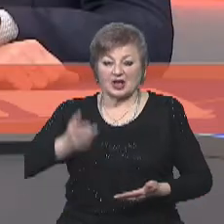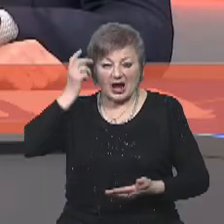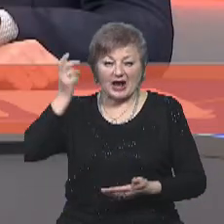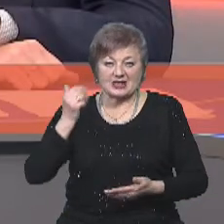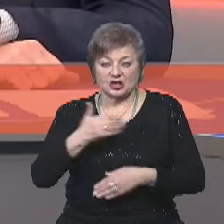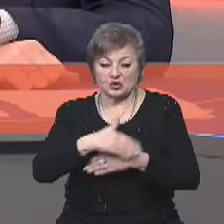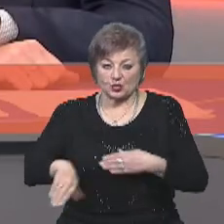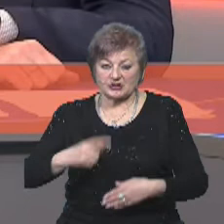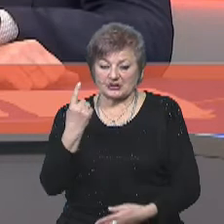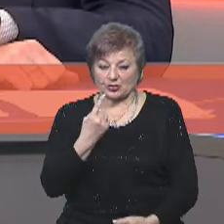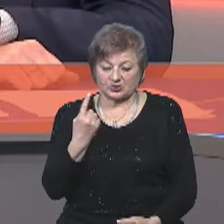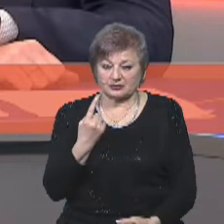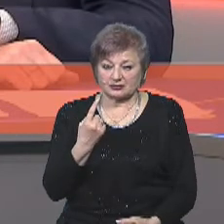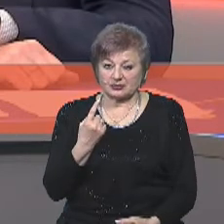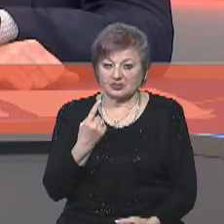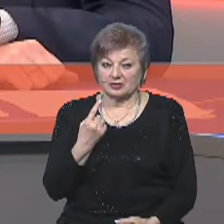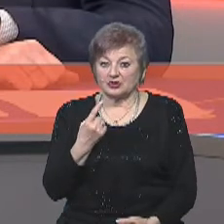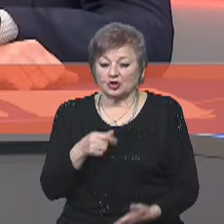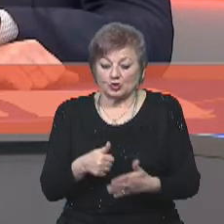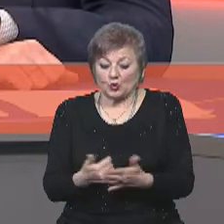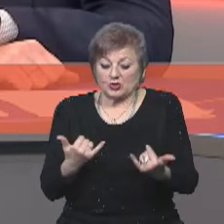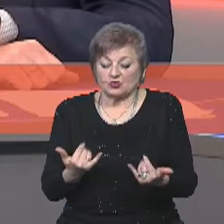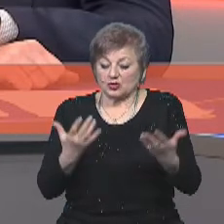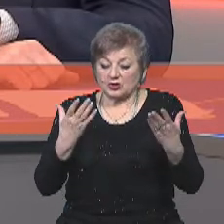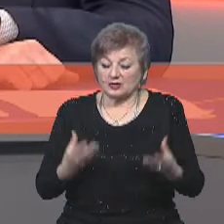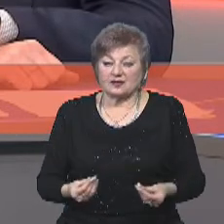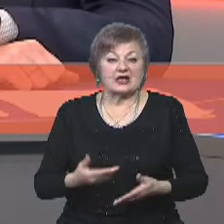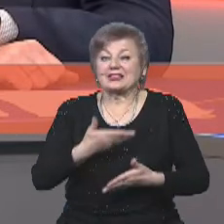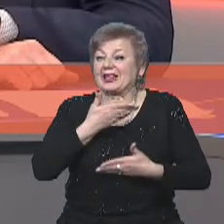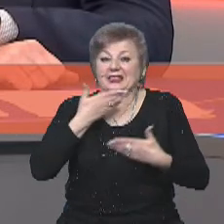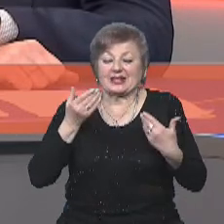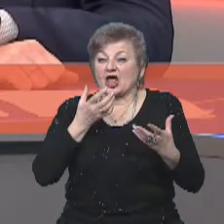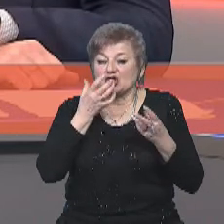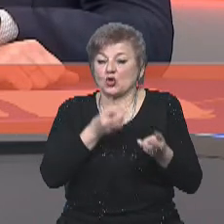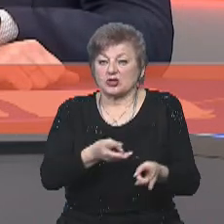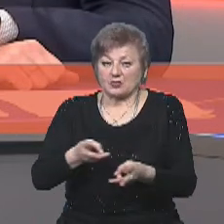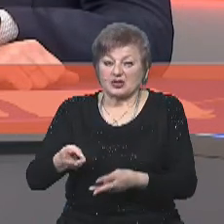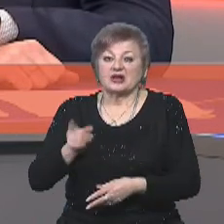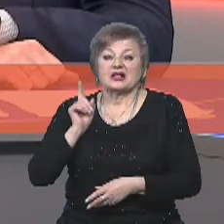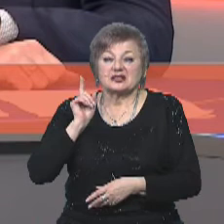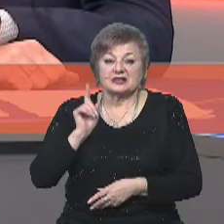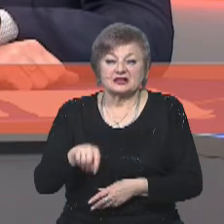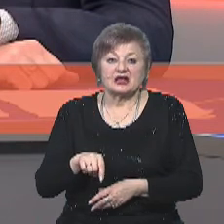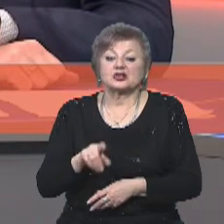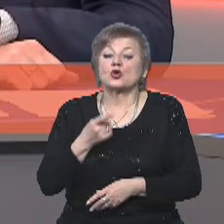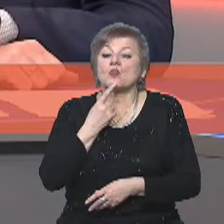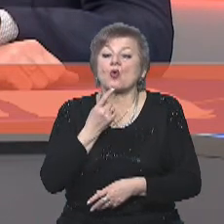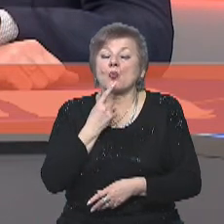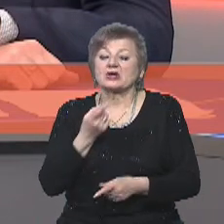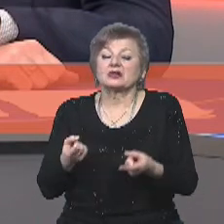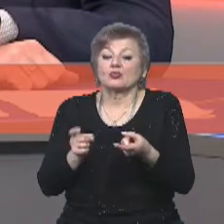1, до сегодняшнего дня нет отопления и не было даже попытки